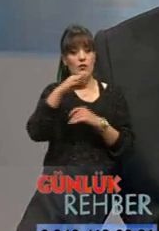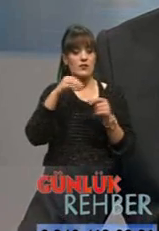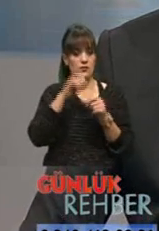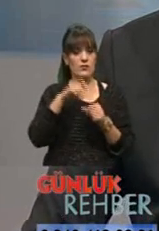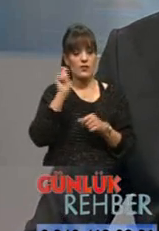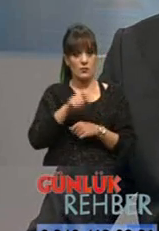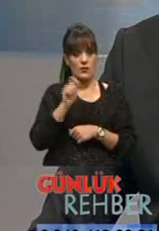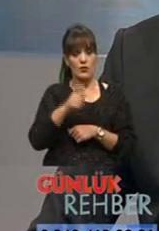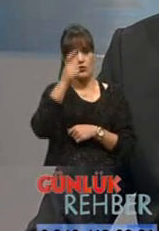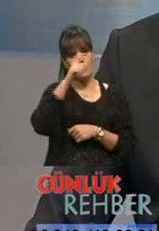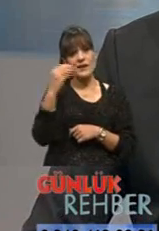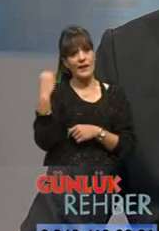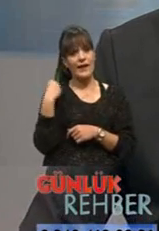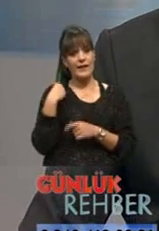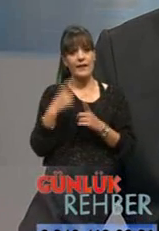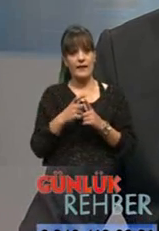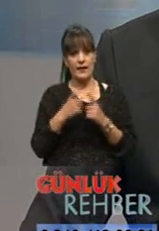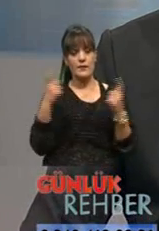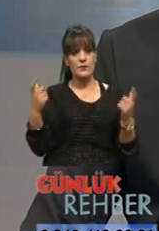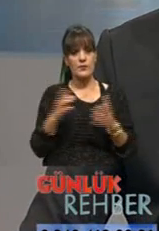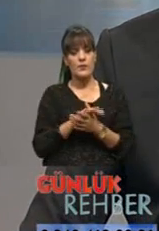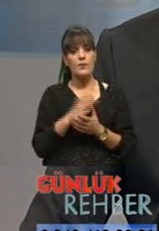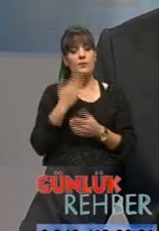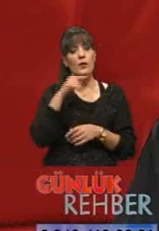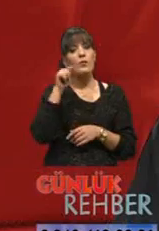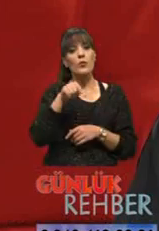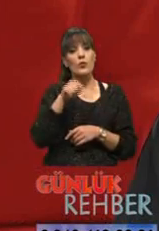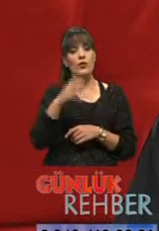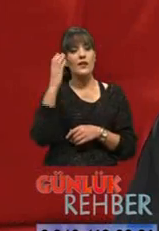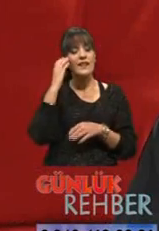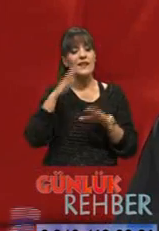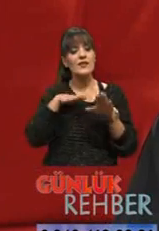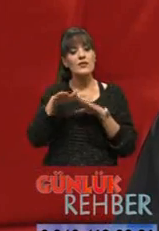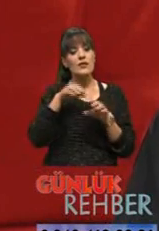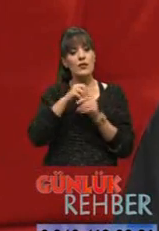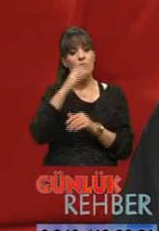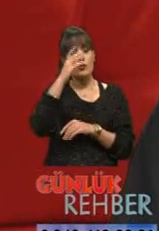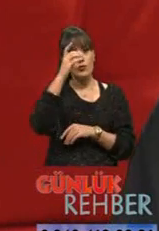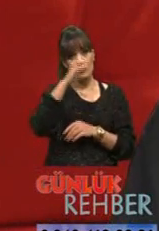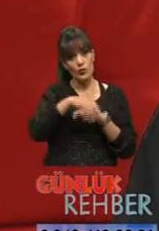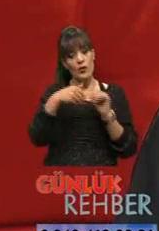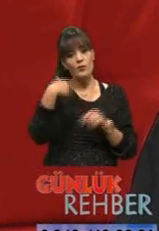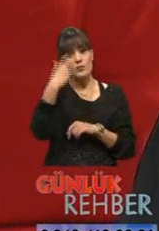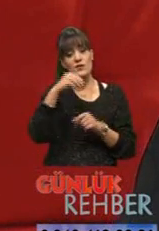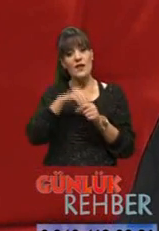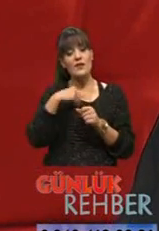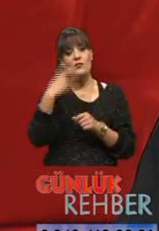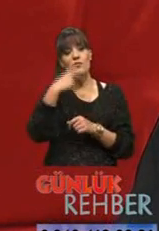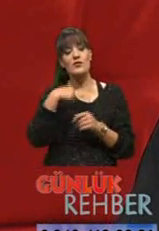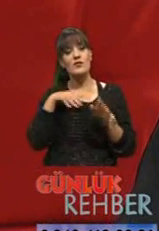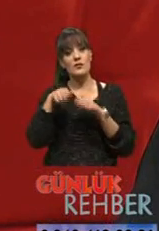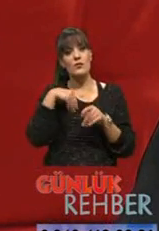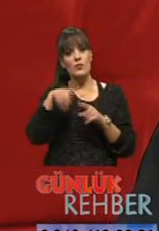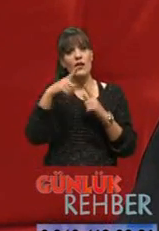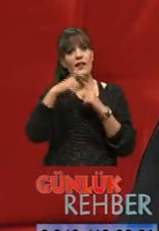organizasyonlar yapılıyor. Türkiye'de de yeni yeni gelişiyor. Yeni bu yeni tabii. gelişiyor. Peki bu DJ'ler şimdi dünyadaki müzisyenlerin eserlerini çalıyorlar. Evet.